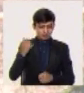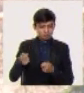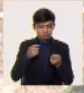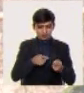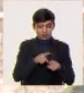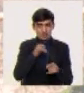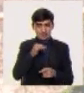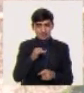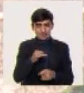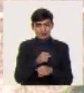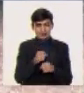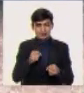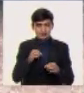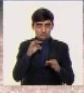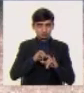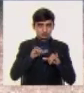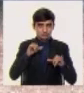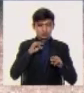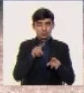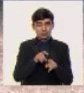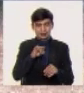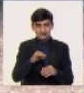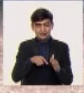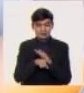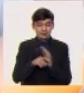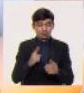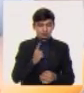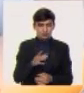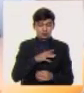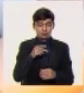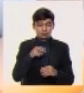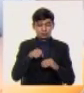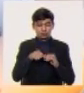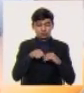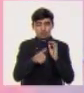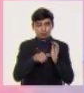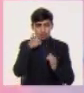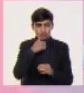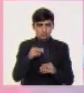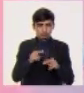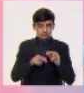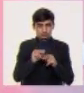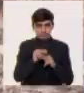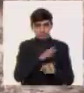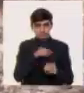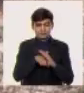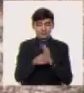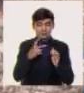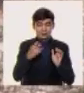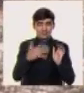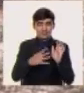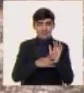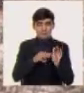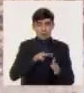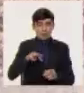это не взяли учет так что сдали агрыз только в 16-ом году стоимость проекта 259 миллионов